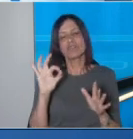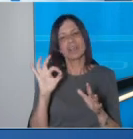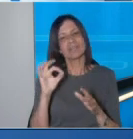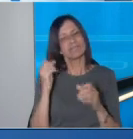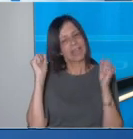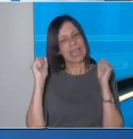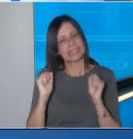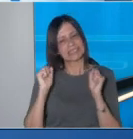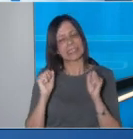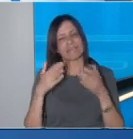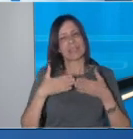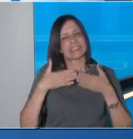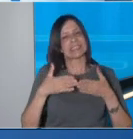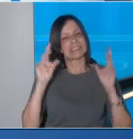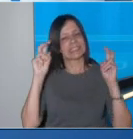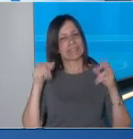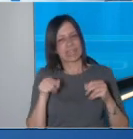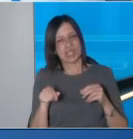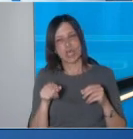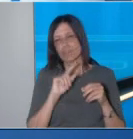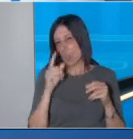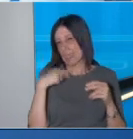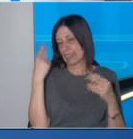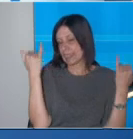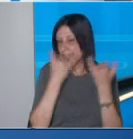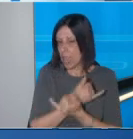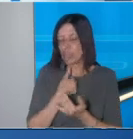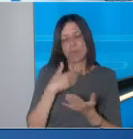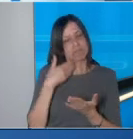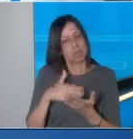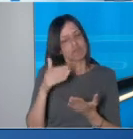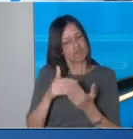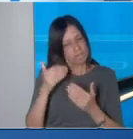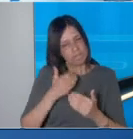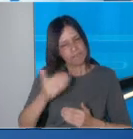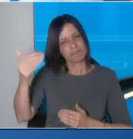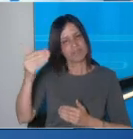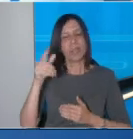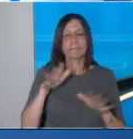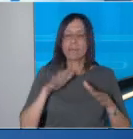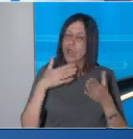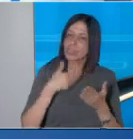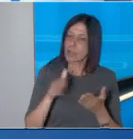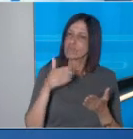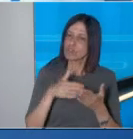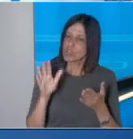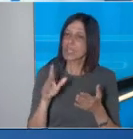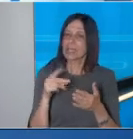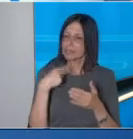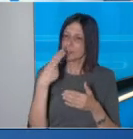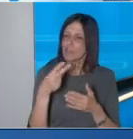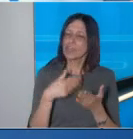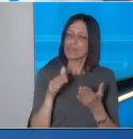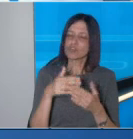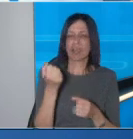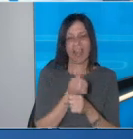את הספינה הזאת, אבל הספינה הזאת שלא יהיה טעויות, היא ממשיכה לשוט, הממשלה תמשיך להתקיים, ותמשיך